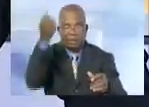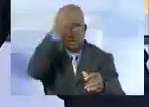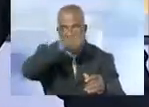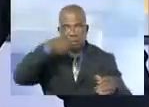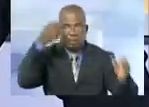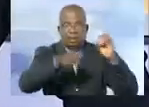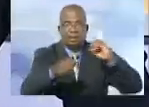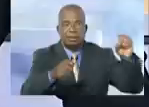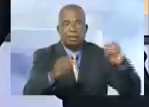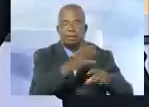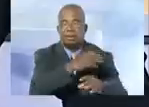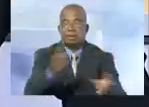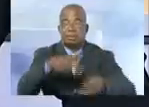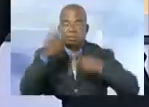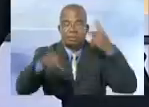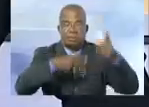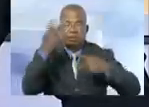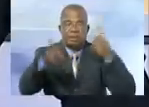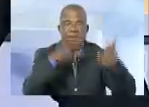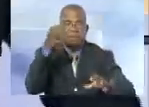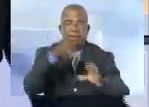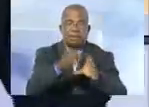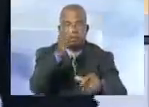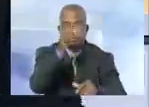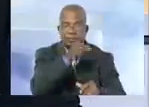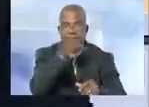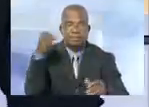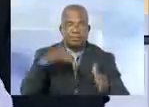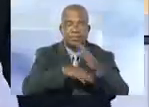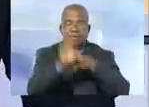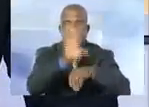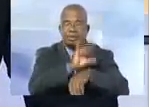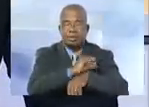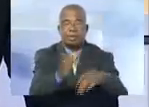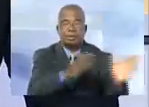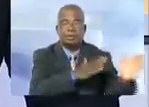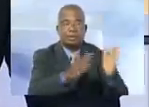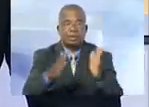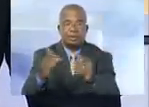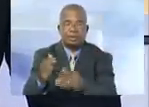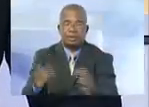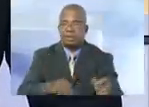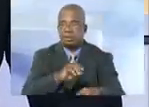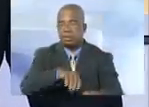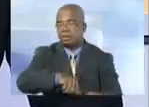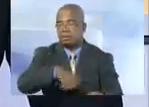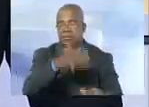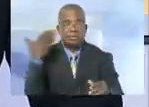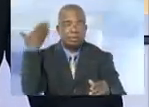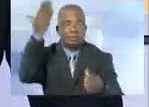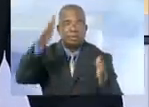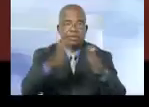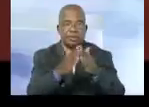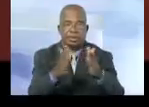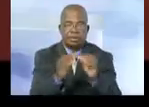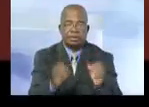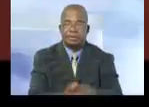bilatérale, les investissements privés en Côte d'Ivoire et les préparatifs du prochain sommet de la CEDEAO. Compte rendu d'audience avec Viviane